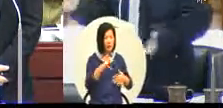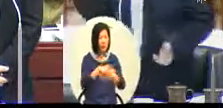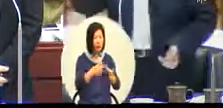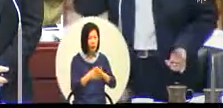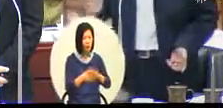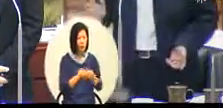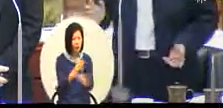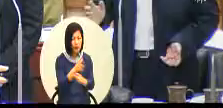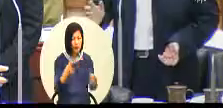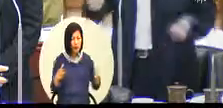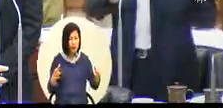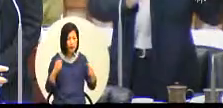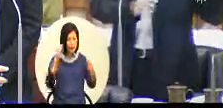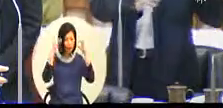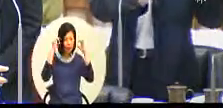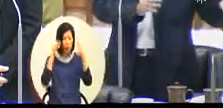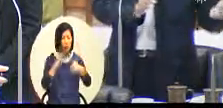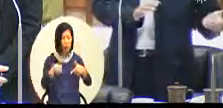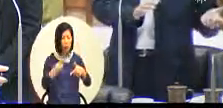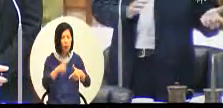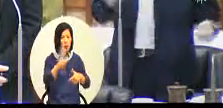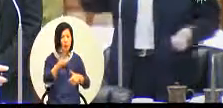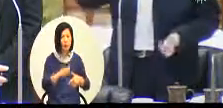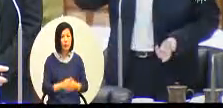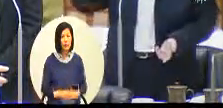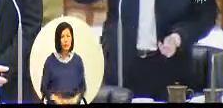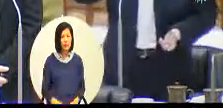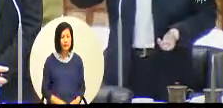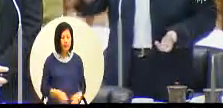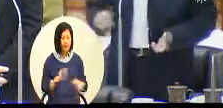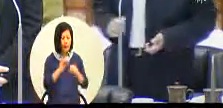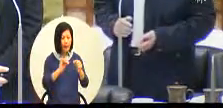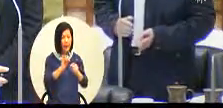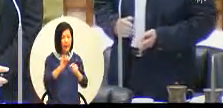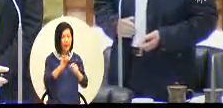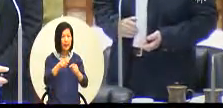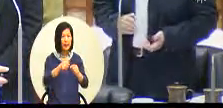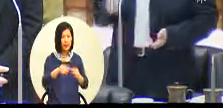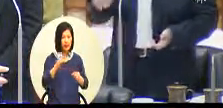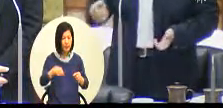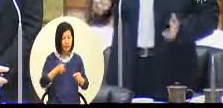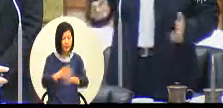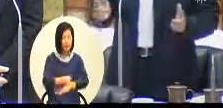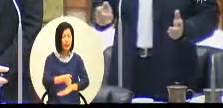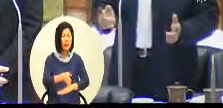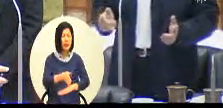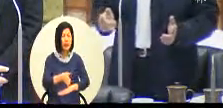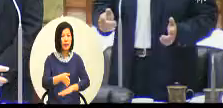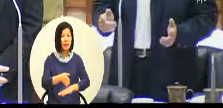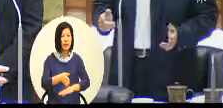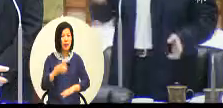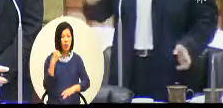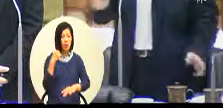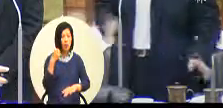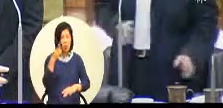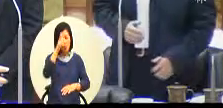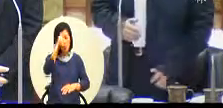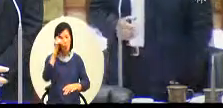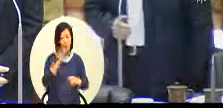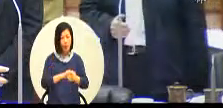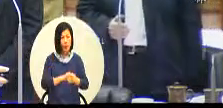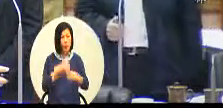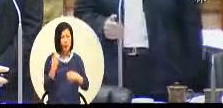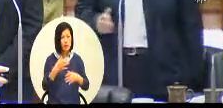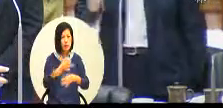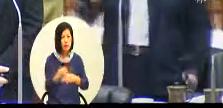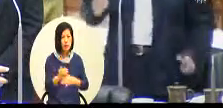化，这上面来讲，我们从100年在我们市长拍板定案的一个黄埔新村，那个时候